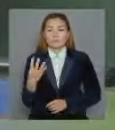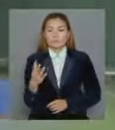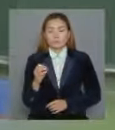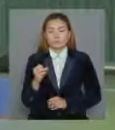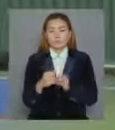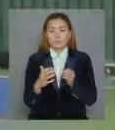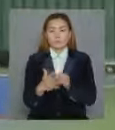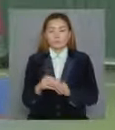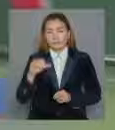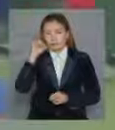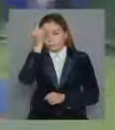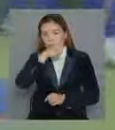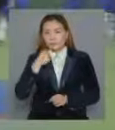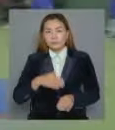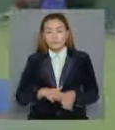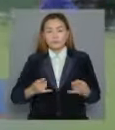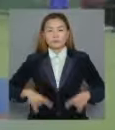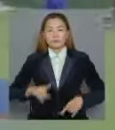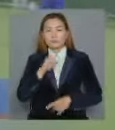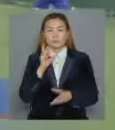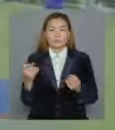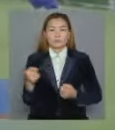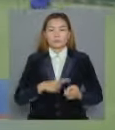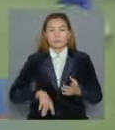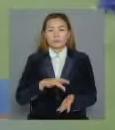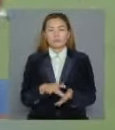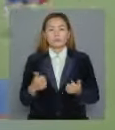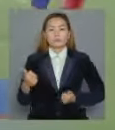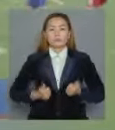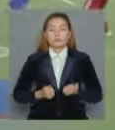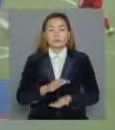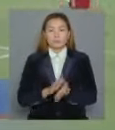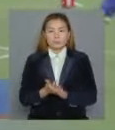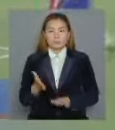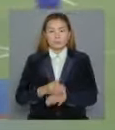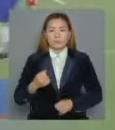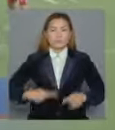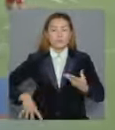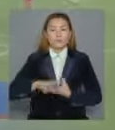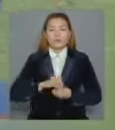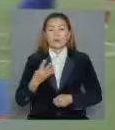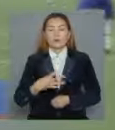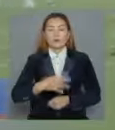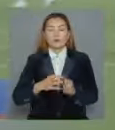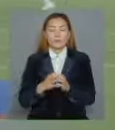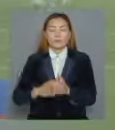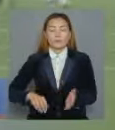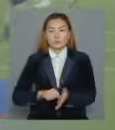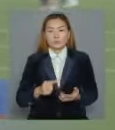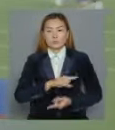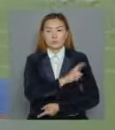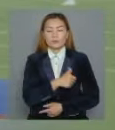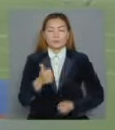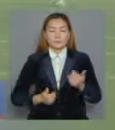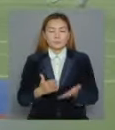пен 15 жылғы туылған жасөспірімдер арасында қалалық ашық турнир өтті. Футболға бас аяғы 40 команда қатысып, өзара